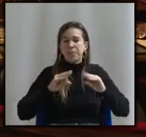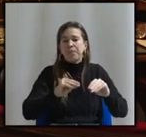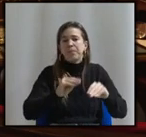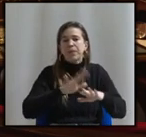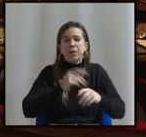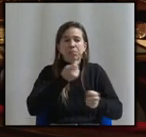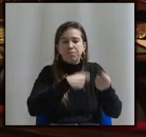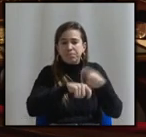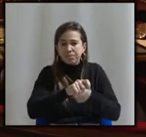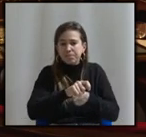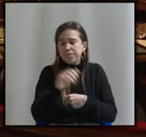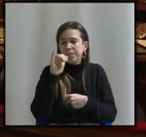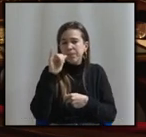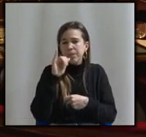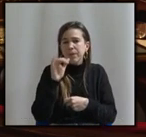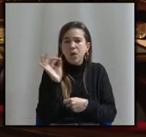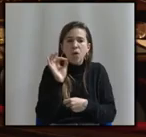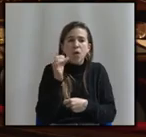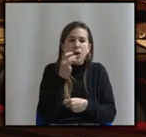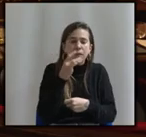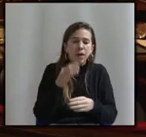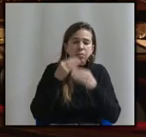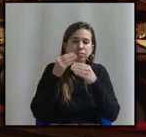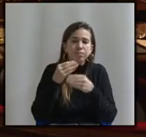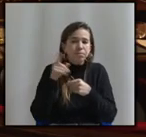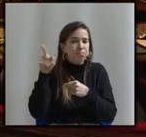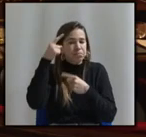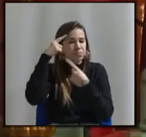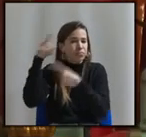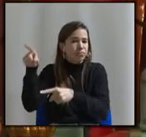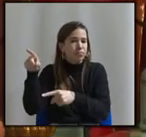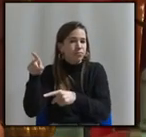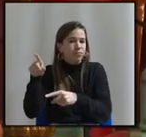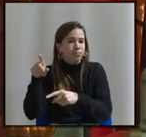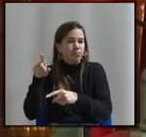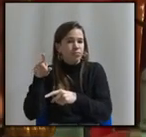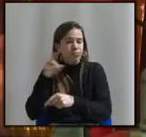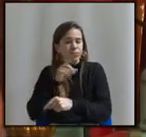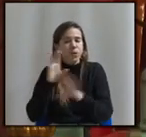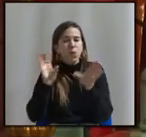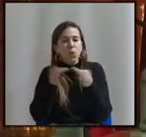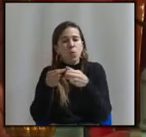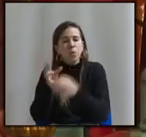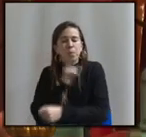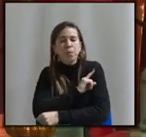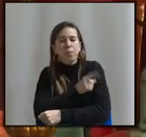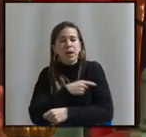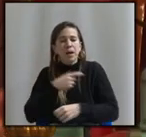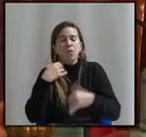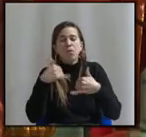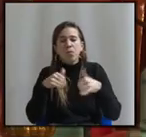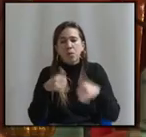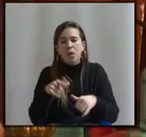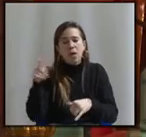vendre begudes i fer cafès o entrepans, això ho fan, ho fan el futbol, ho fa els dos clubs de futbol, de fet,